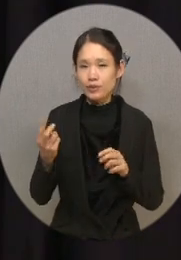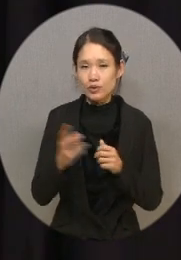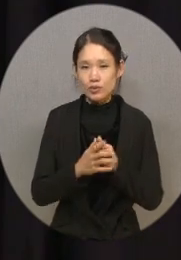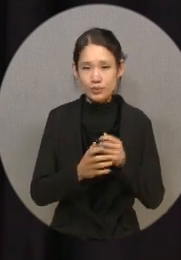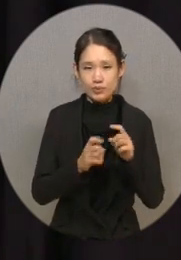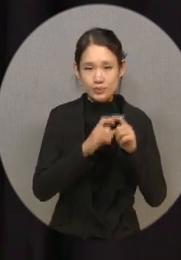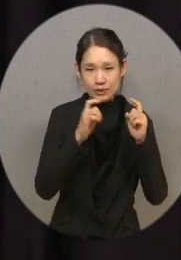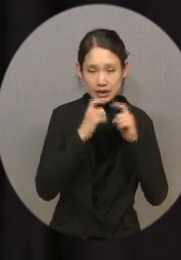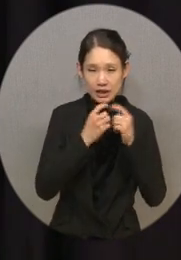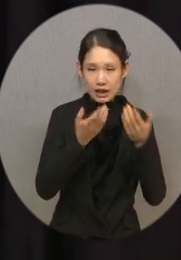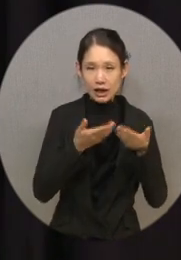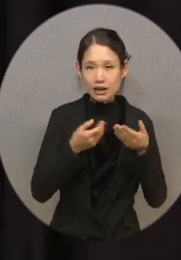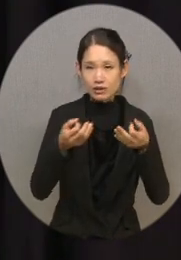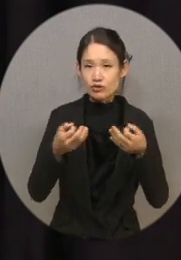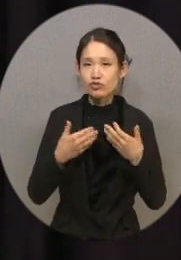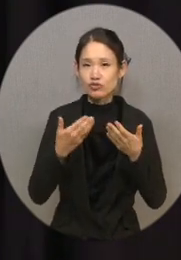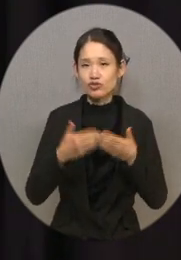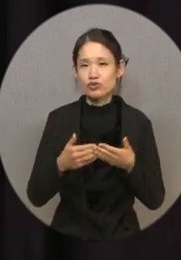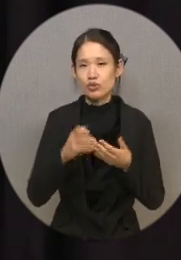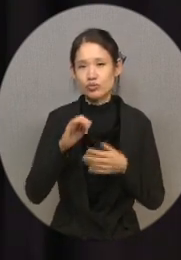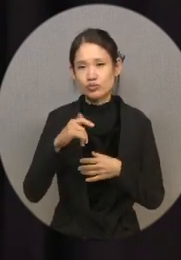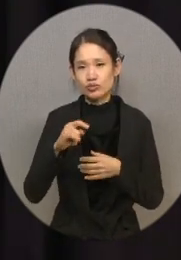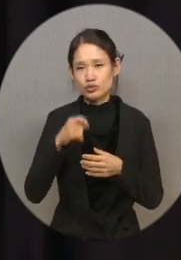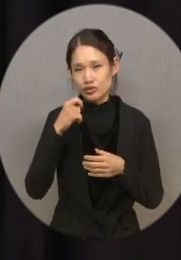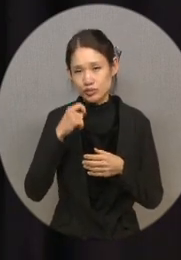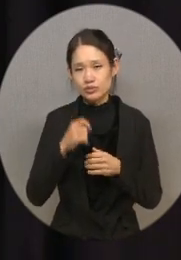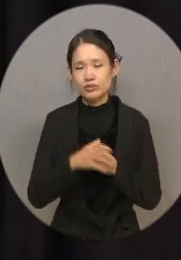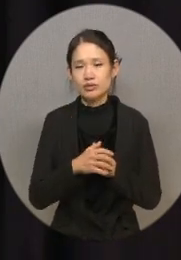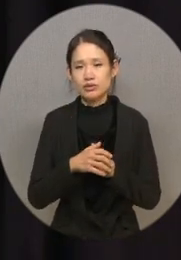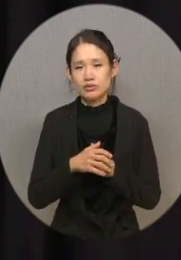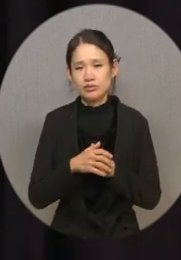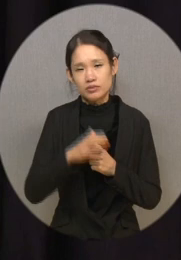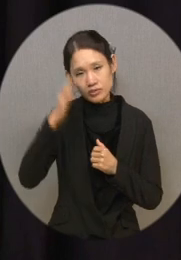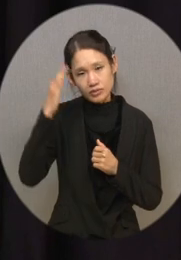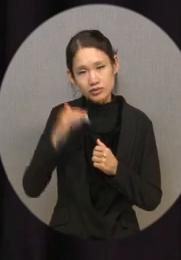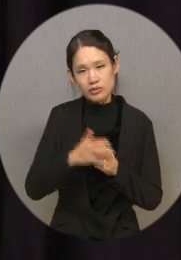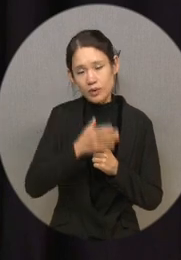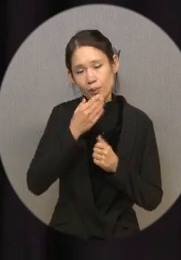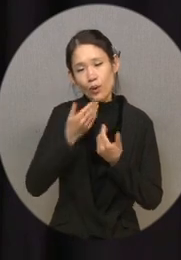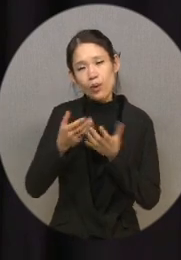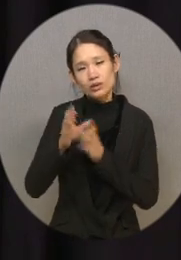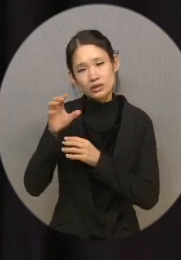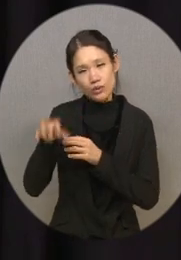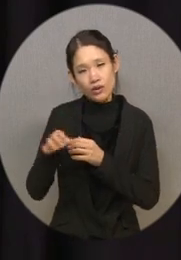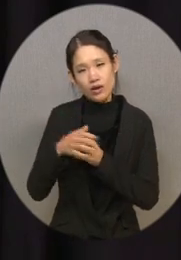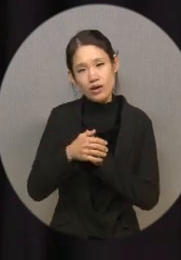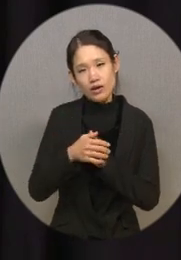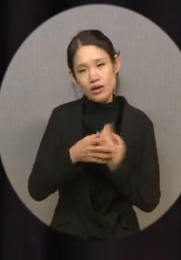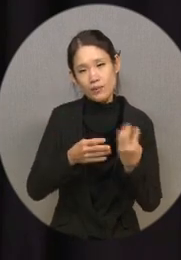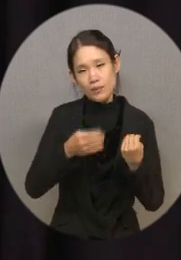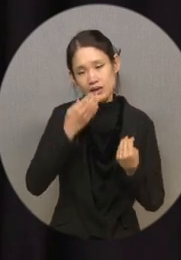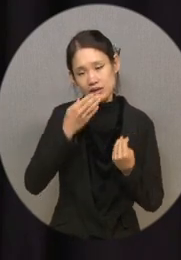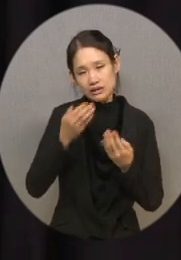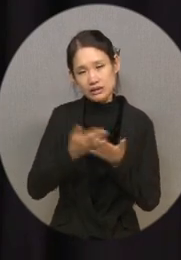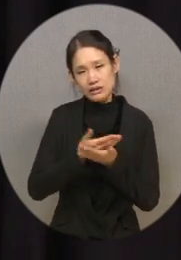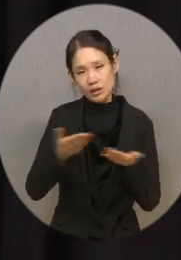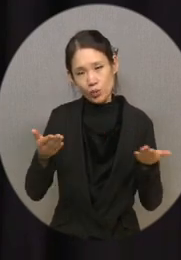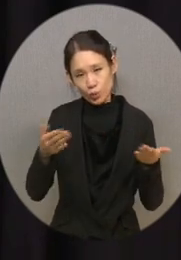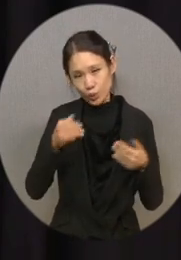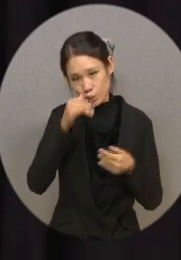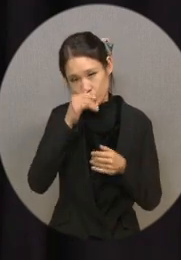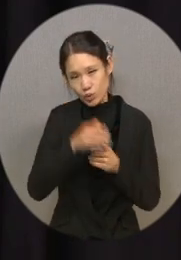민간이 기부하는 푸드뱅크 뭐 우리 국내의 뭐 복지관이라든지 이런 데서 많이 식량 공급도 하고